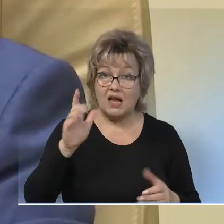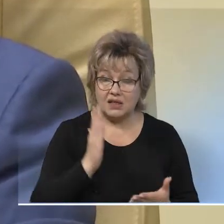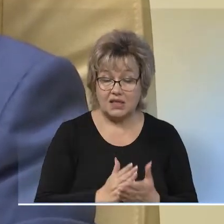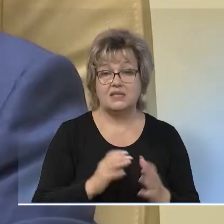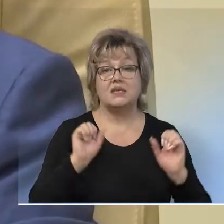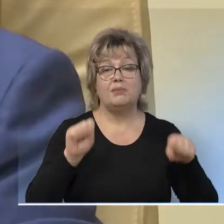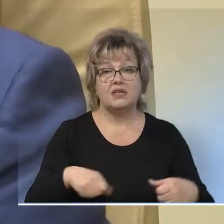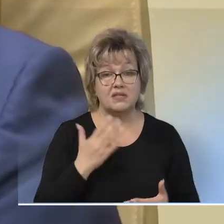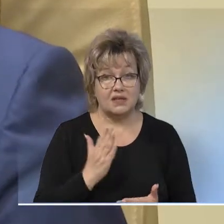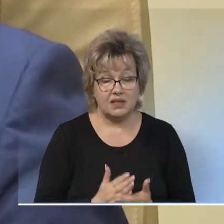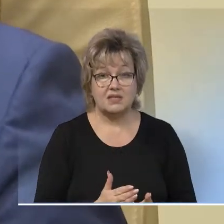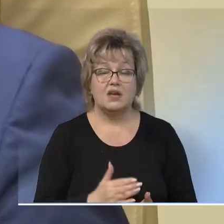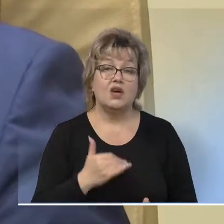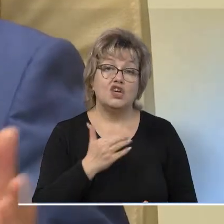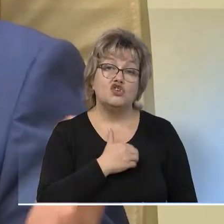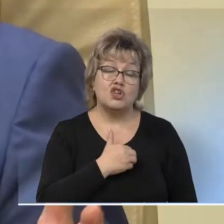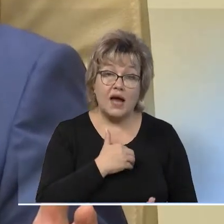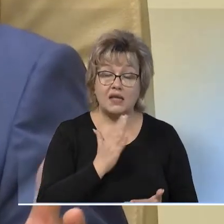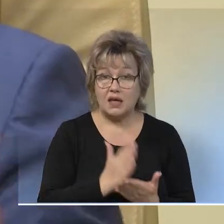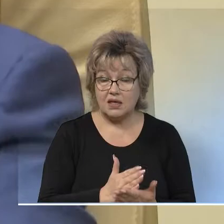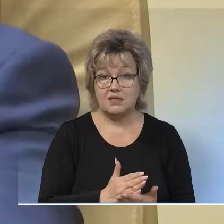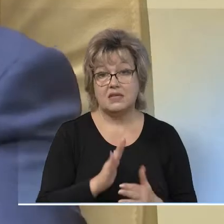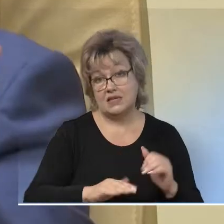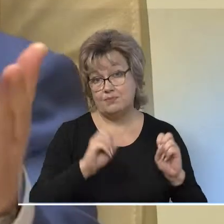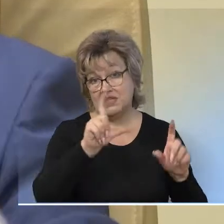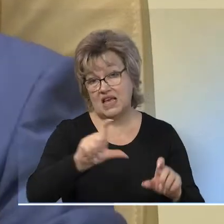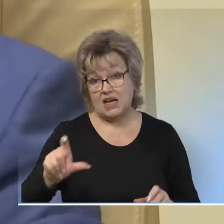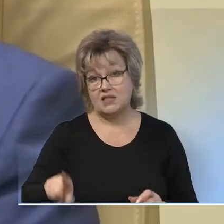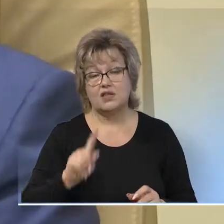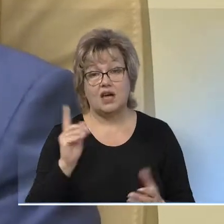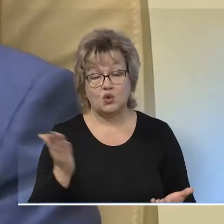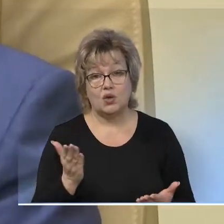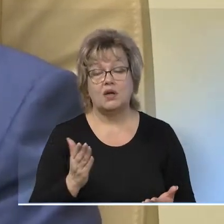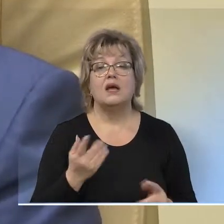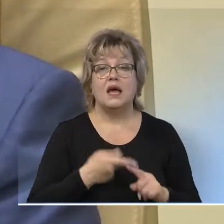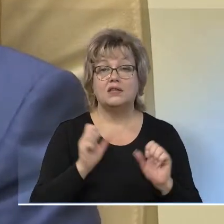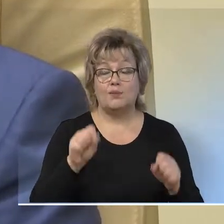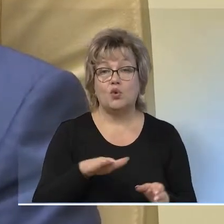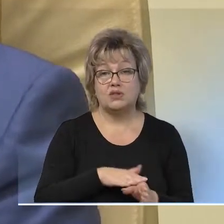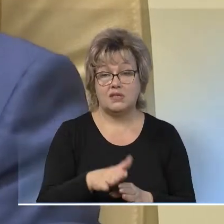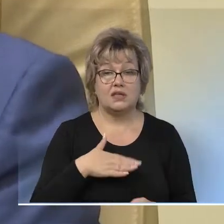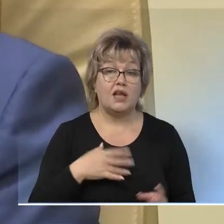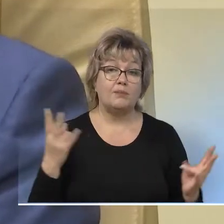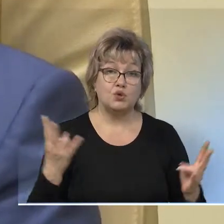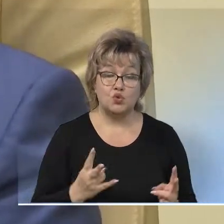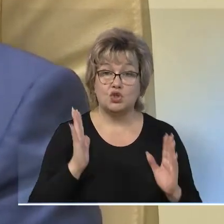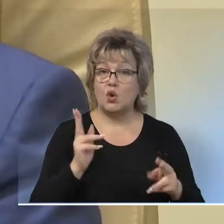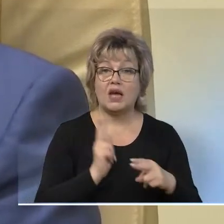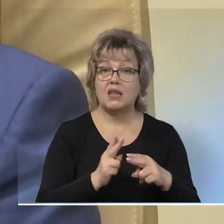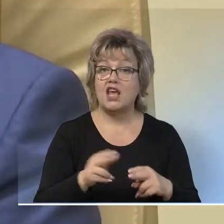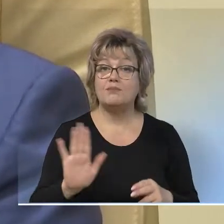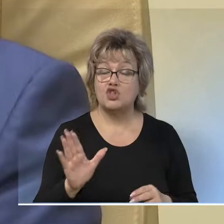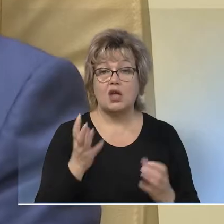и возможности есть, и, собственно говоря, желание есть, но и специалисты, которые это могут реализовать. Нам с вами только